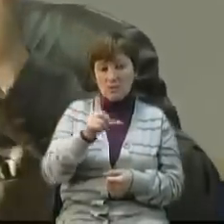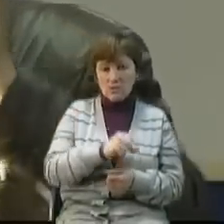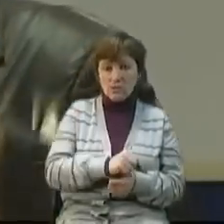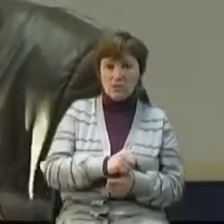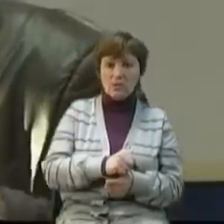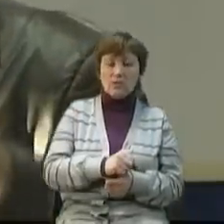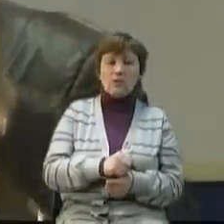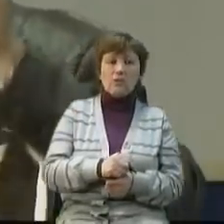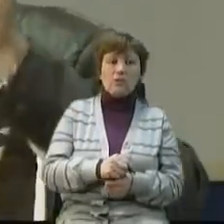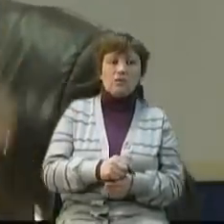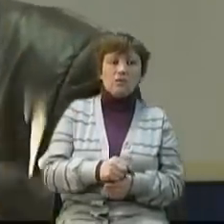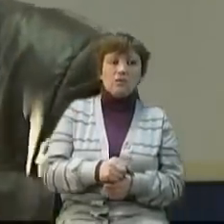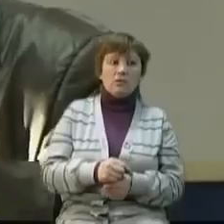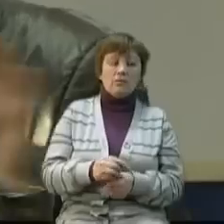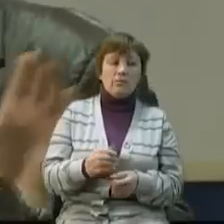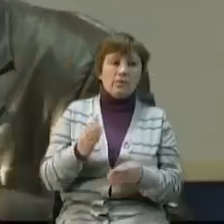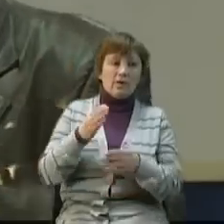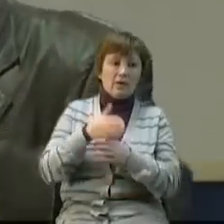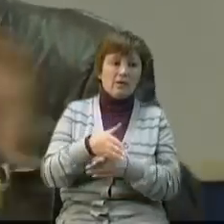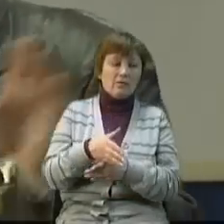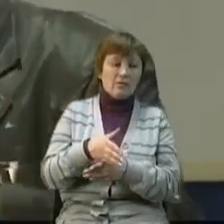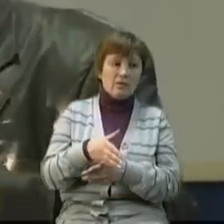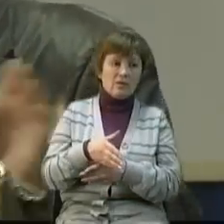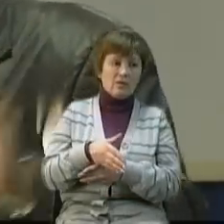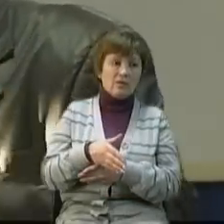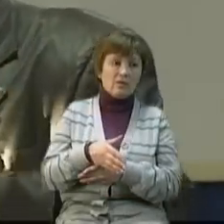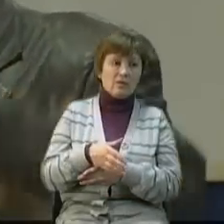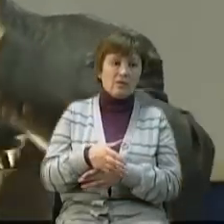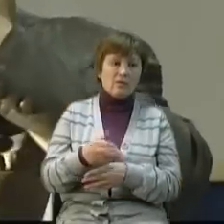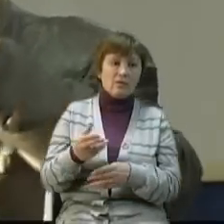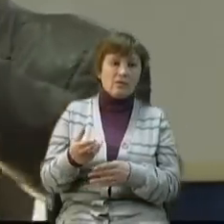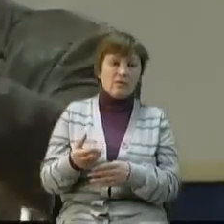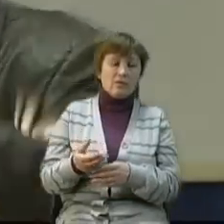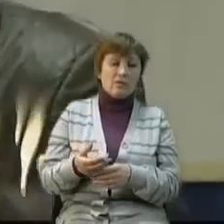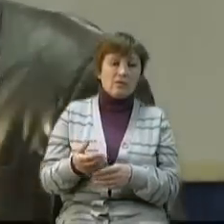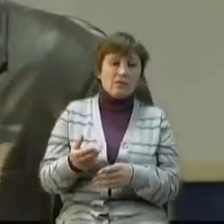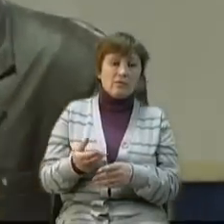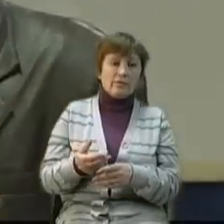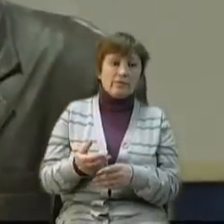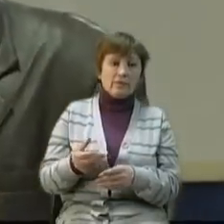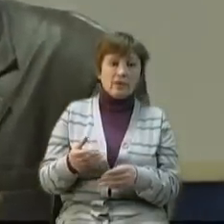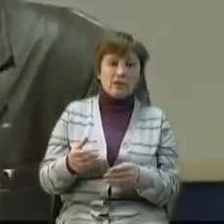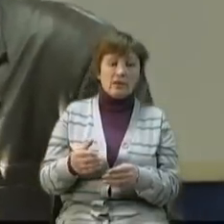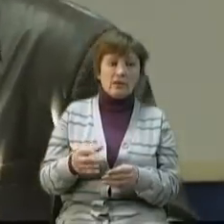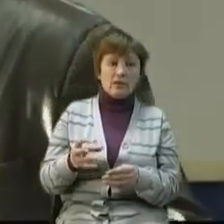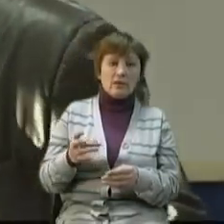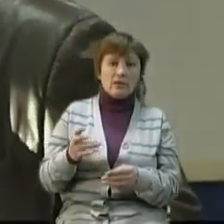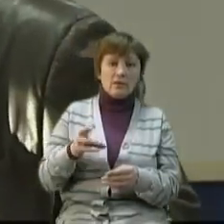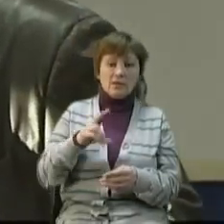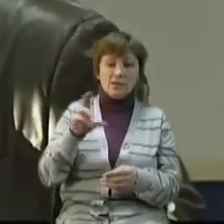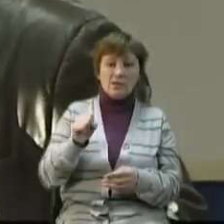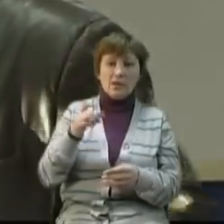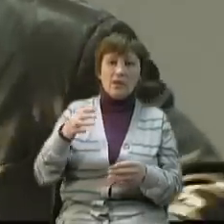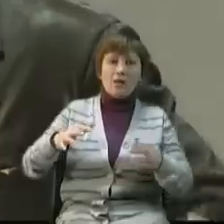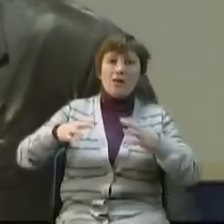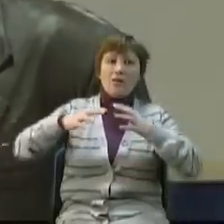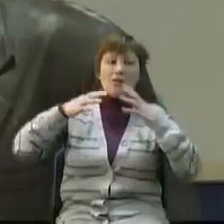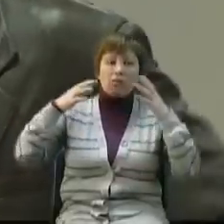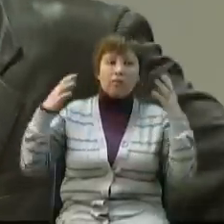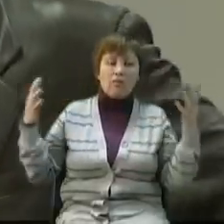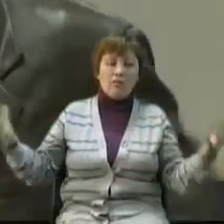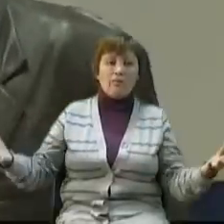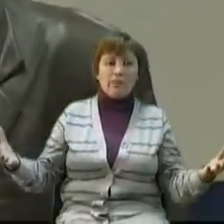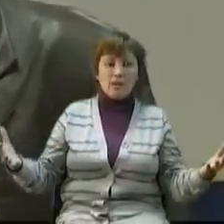я попадаю прямо, вот без каких-то предысторий, сразу приезжаю в этот зал, зал огромный, я думаю,